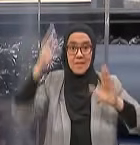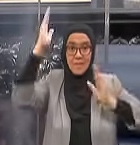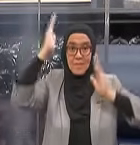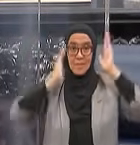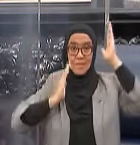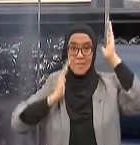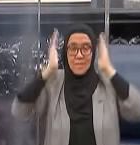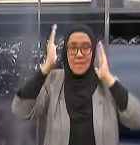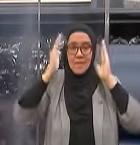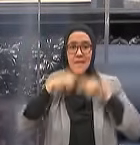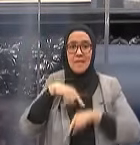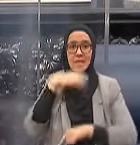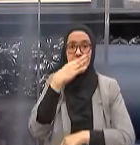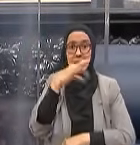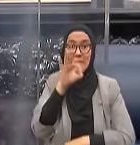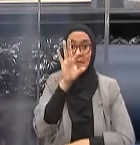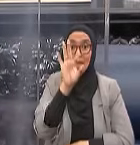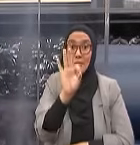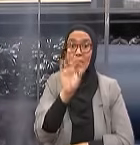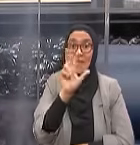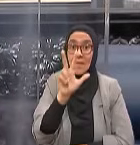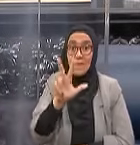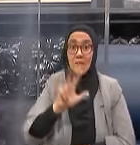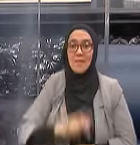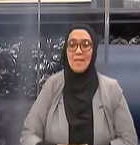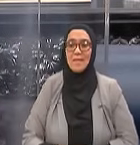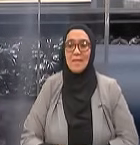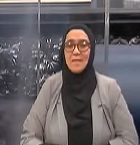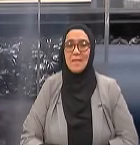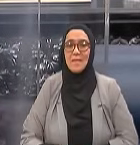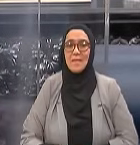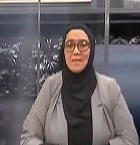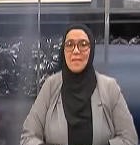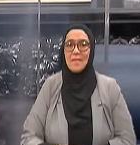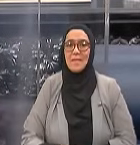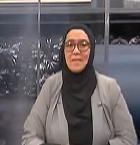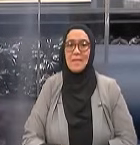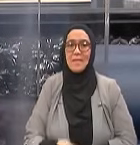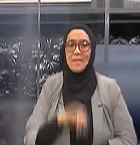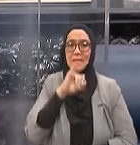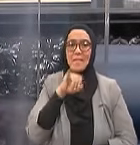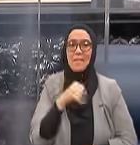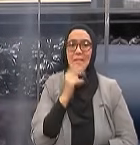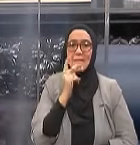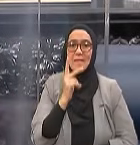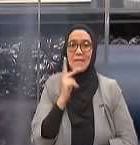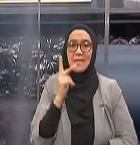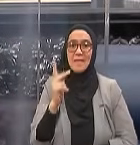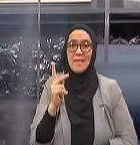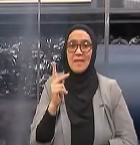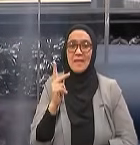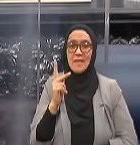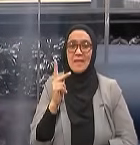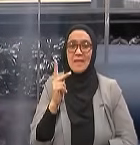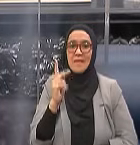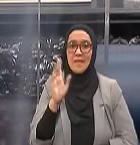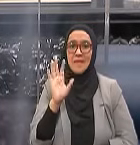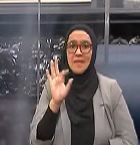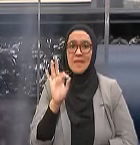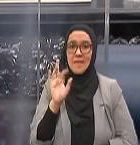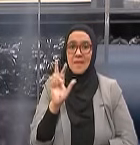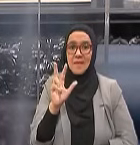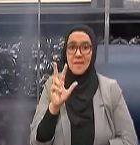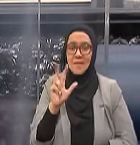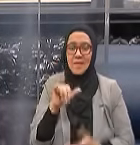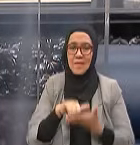1953 two faces JVC ml3 tentu bukan